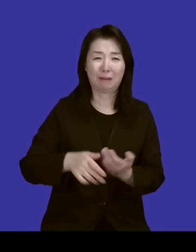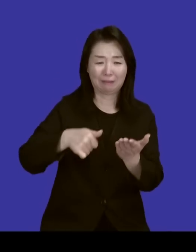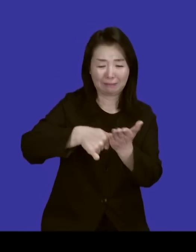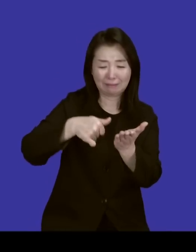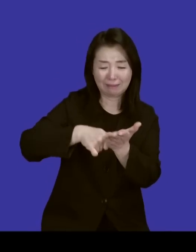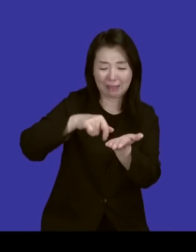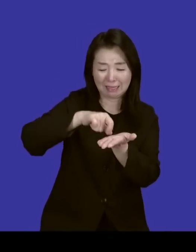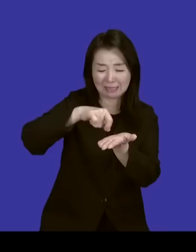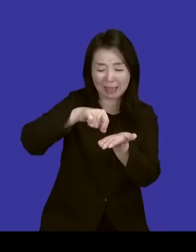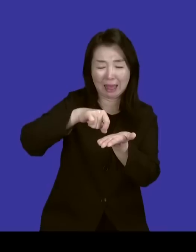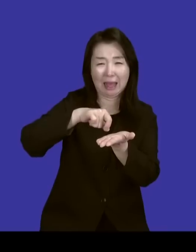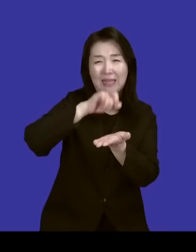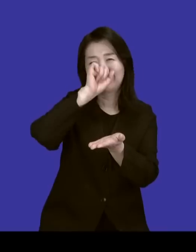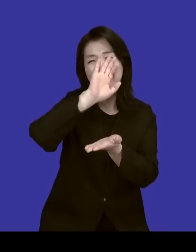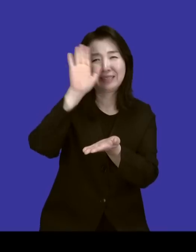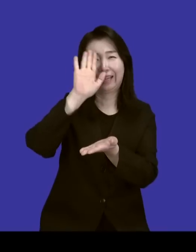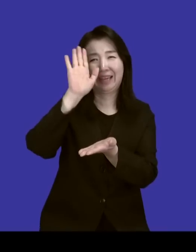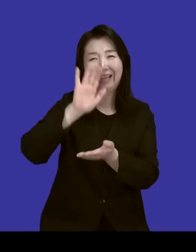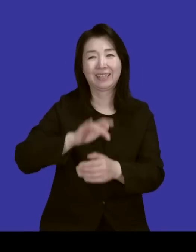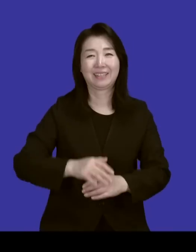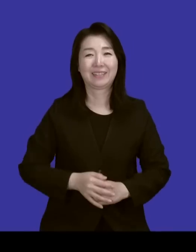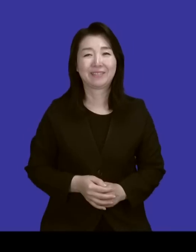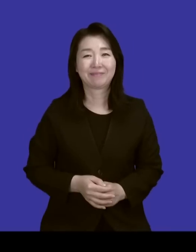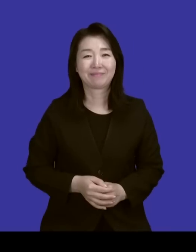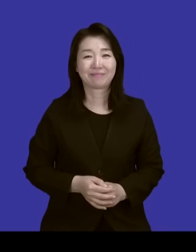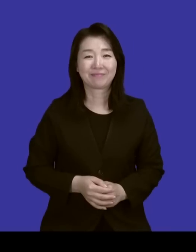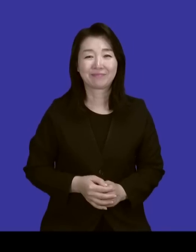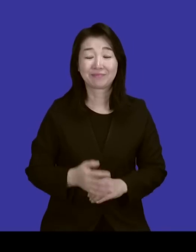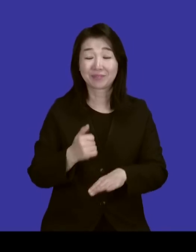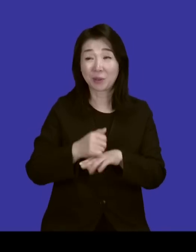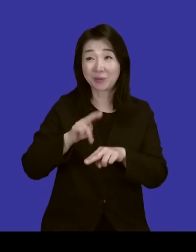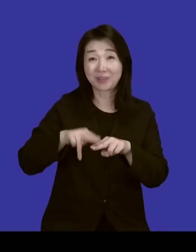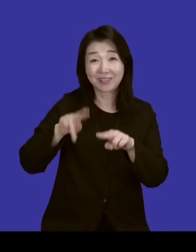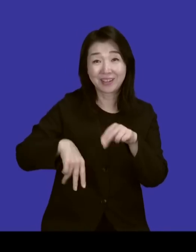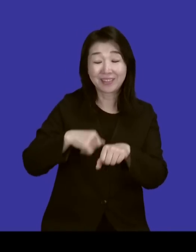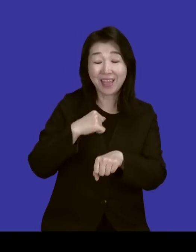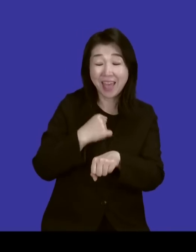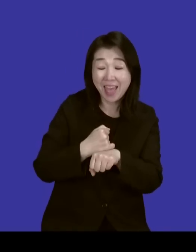그래요. 거. 예. 저 이런 거 안 좋아하거든요. 예. 그래서 은퇴하니까